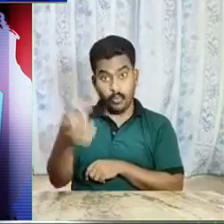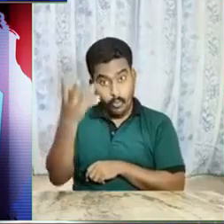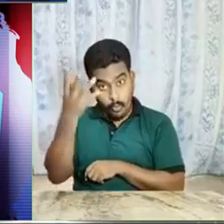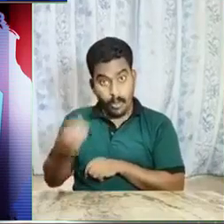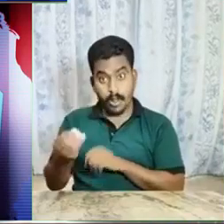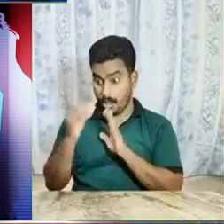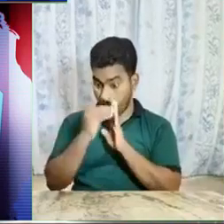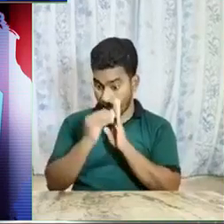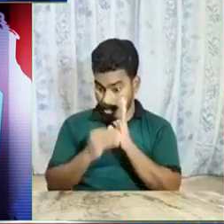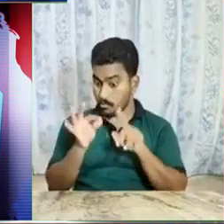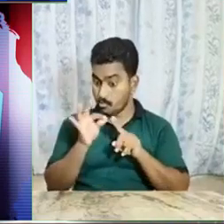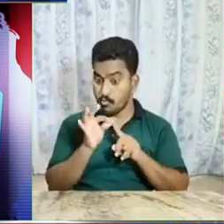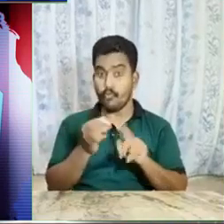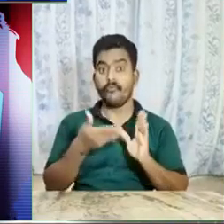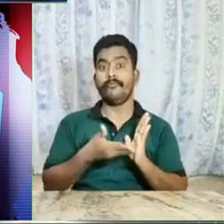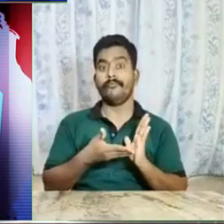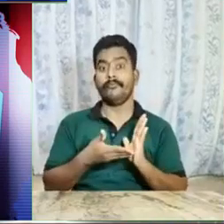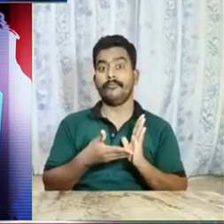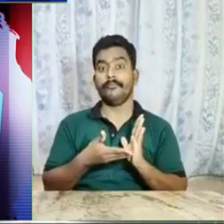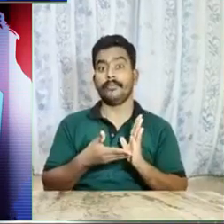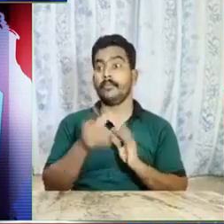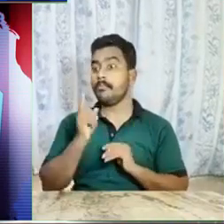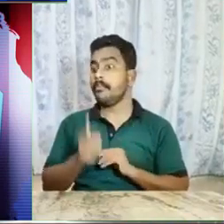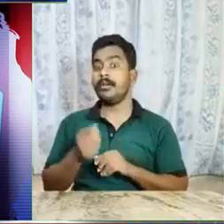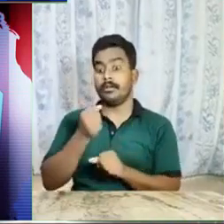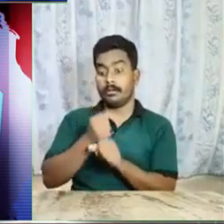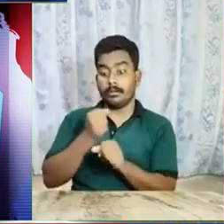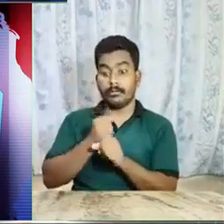നമ്മുടെ സഹോദരങ്ങൾ ഇവിടെ എത്തേണ്ടത് പ്രധാനമാണ്.